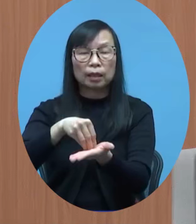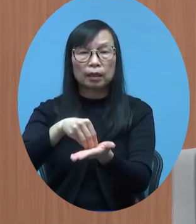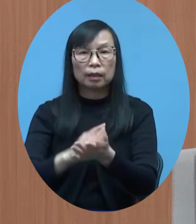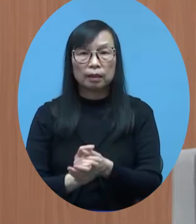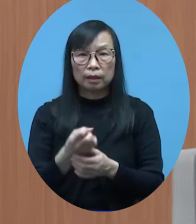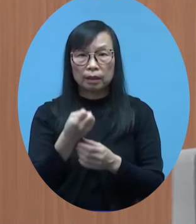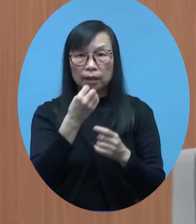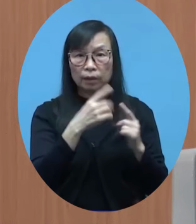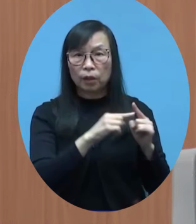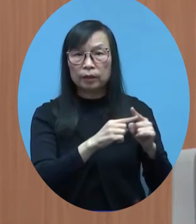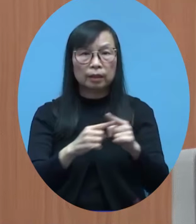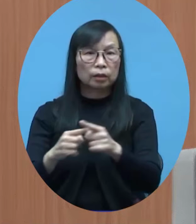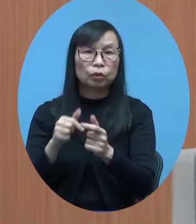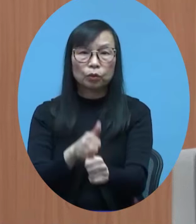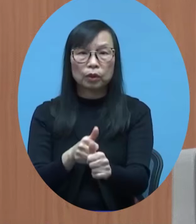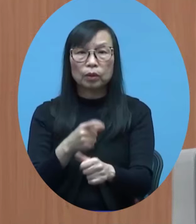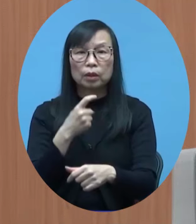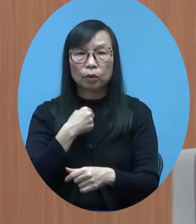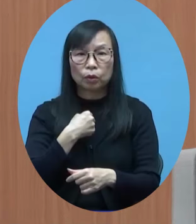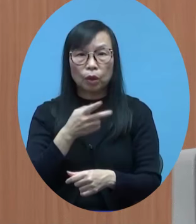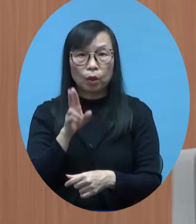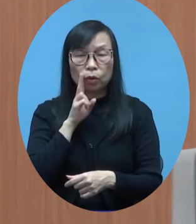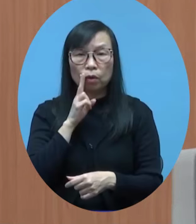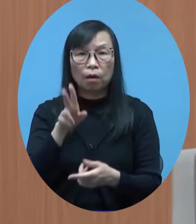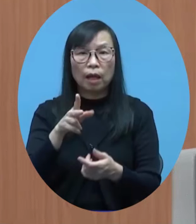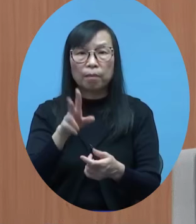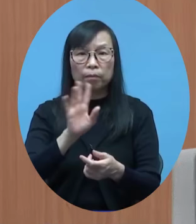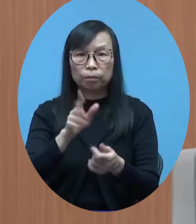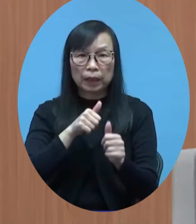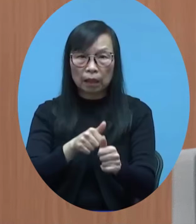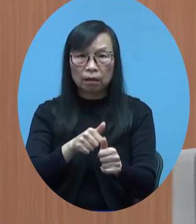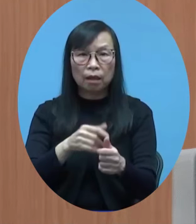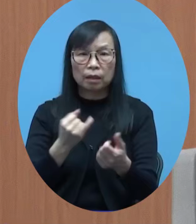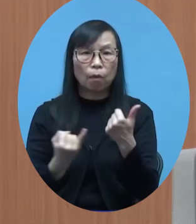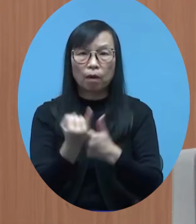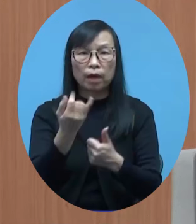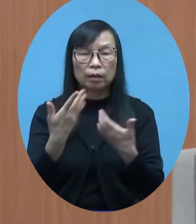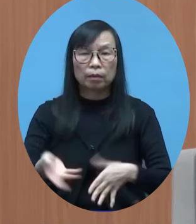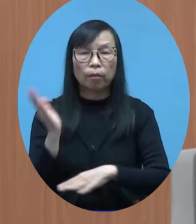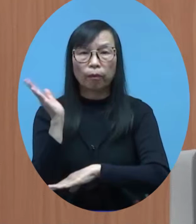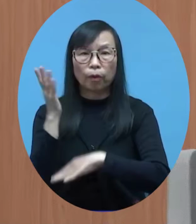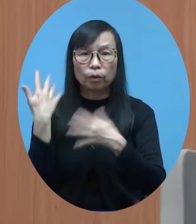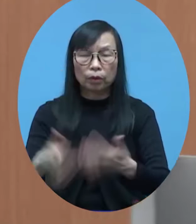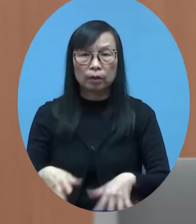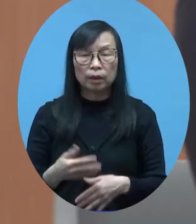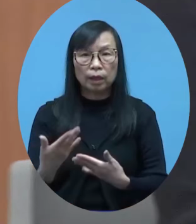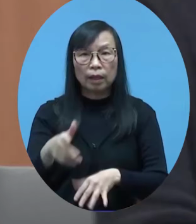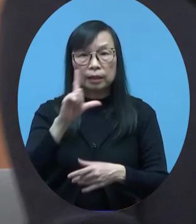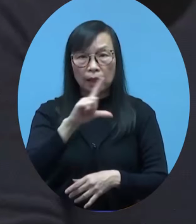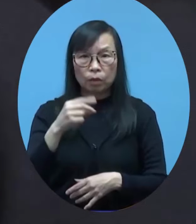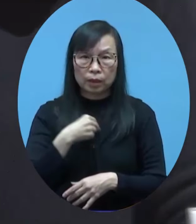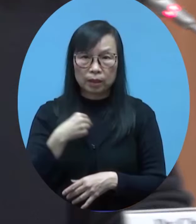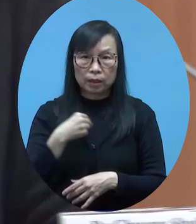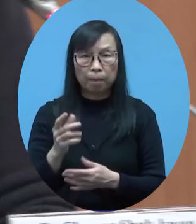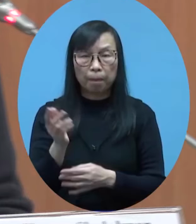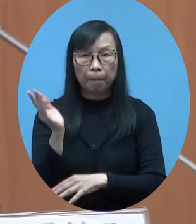就要應該要遵守嘅。如果唔遵守嘅話咧，就其實係違法嘅。今日報告係咁多，唔該。 咁請 阿 何醫生，我幫你預告下醫管